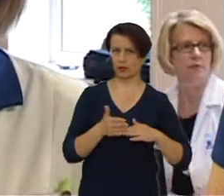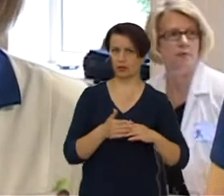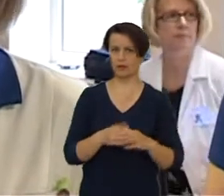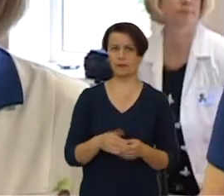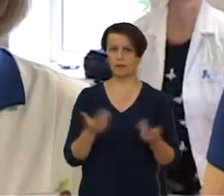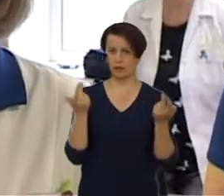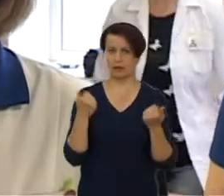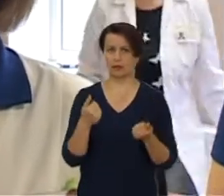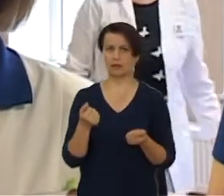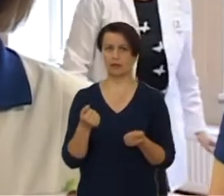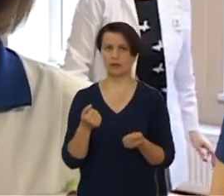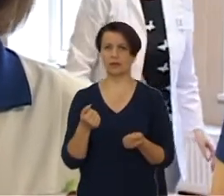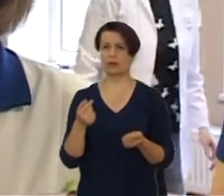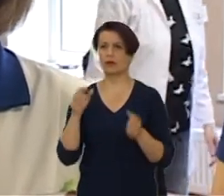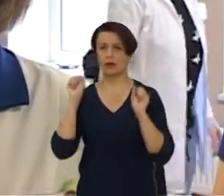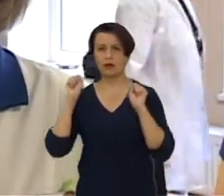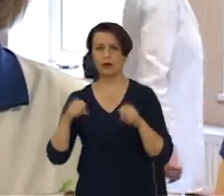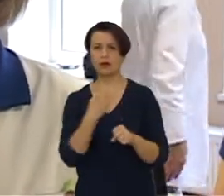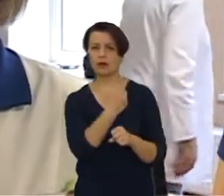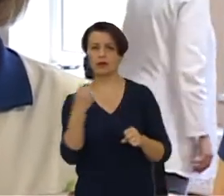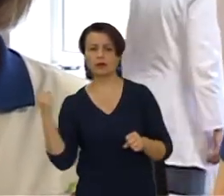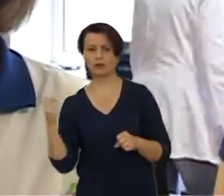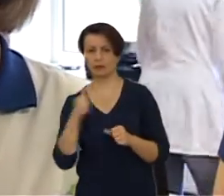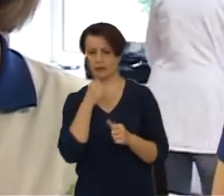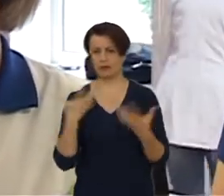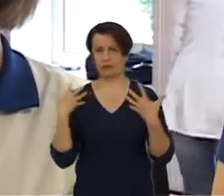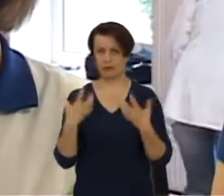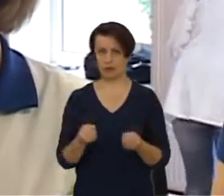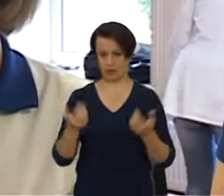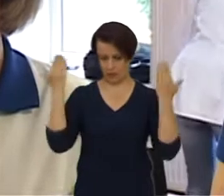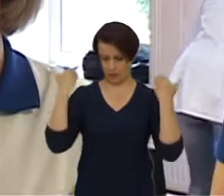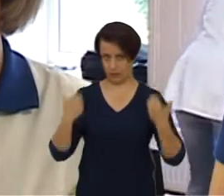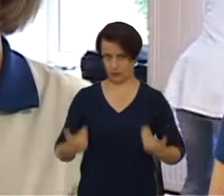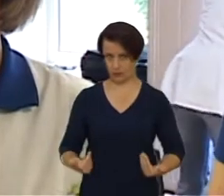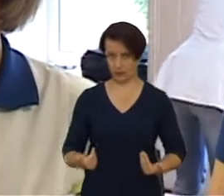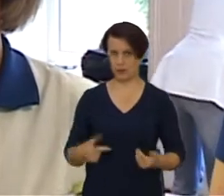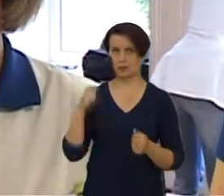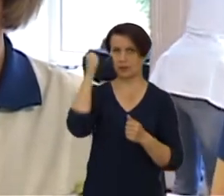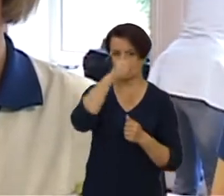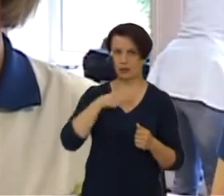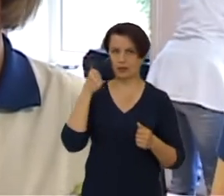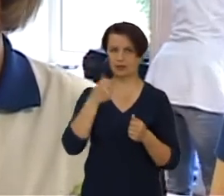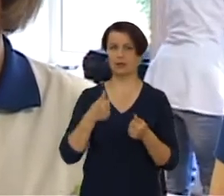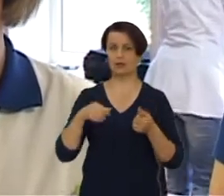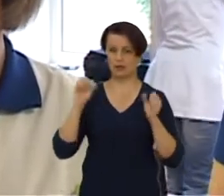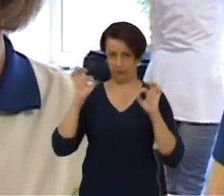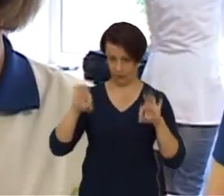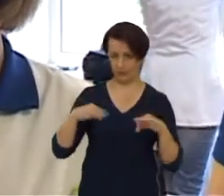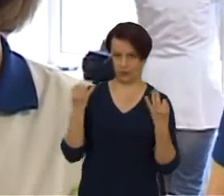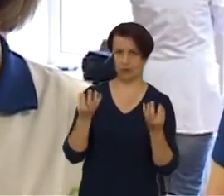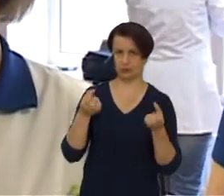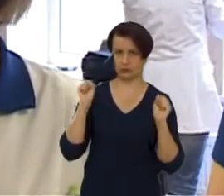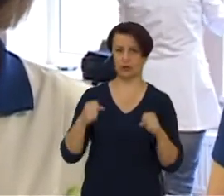Ir tą turėtų daryti kiekvienas, kurio sveikata, fizinė būklė, na ir